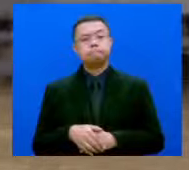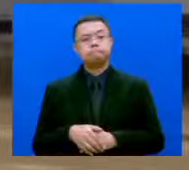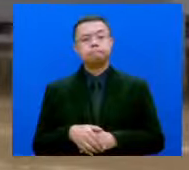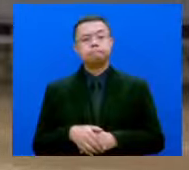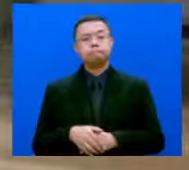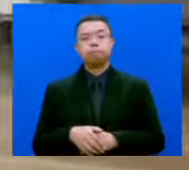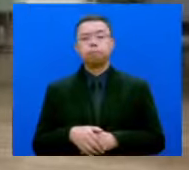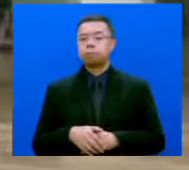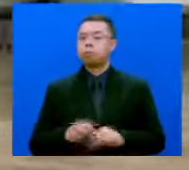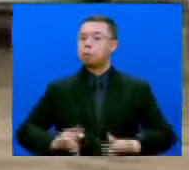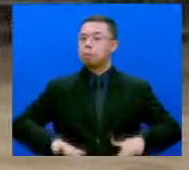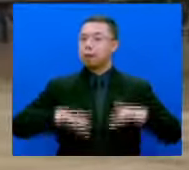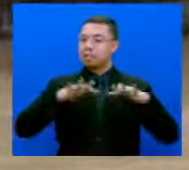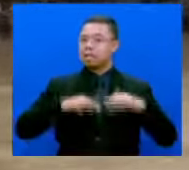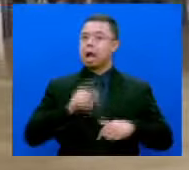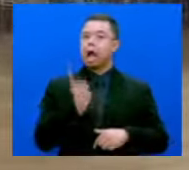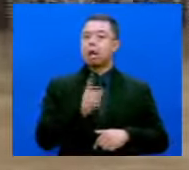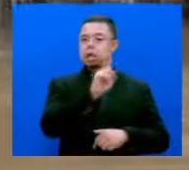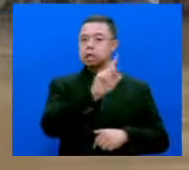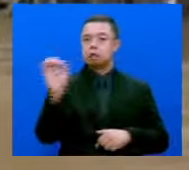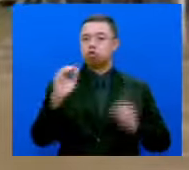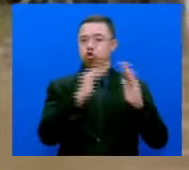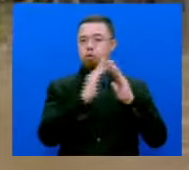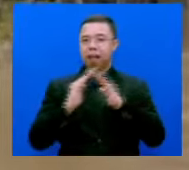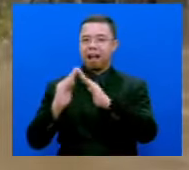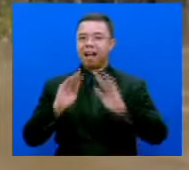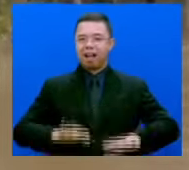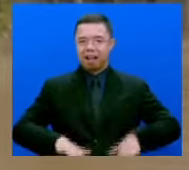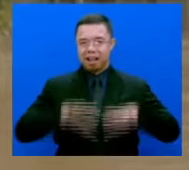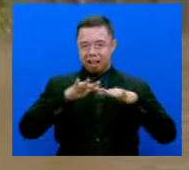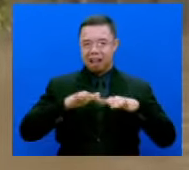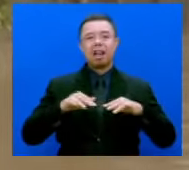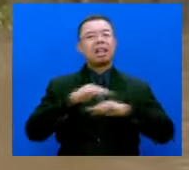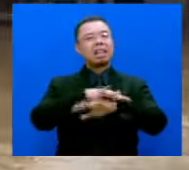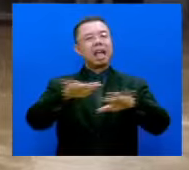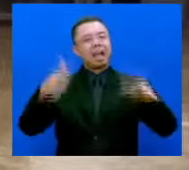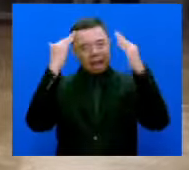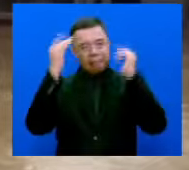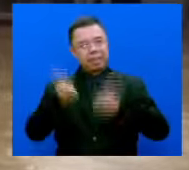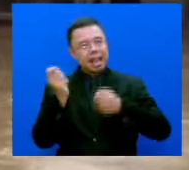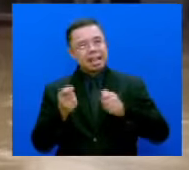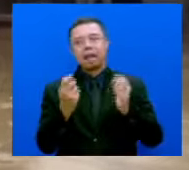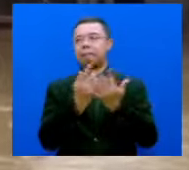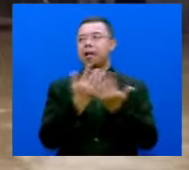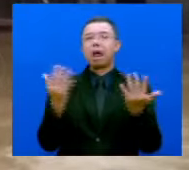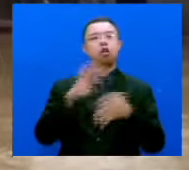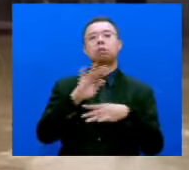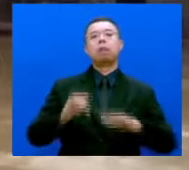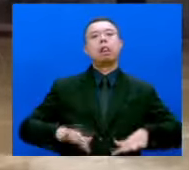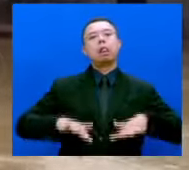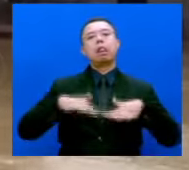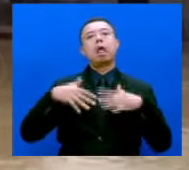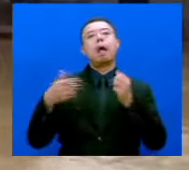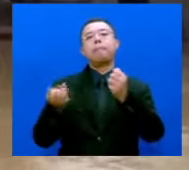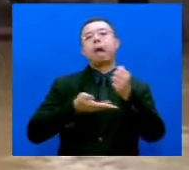Selain merendam ribuan rumah, banjir yang juga merendam lahan pertanian dan perkebunan warga hingga mengalami gagal